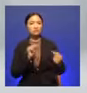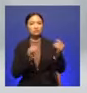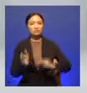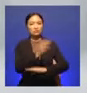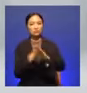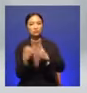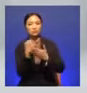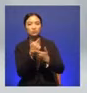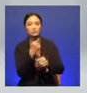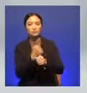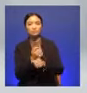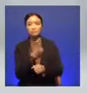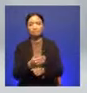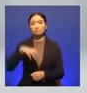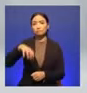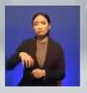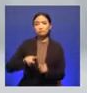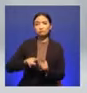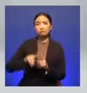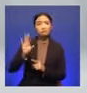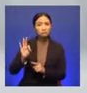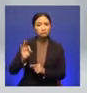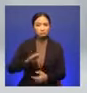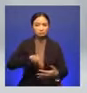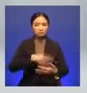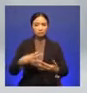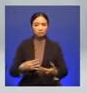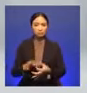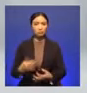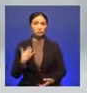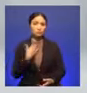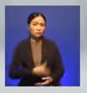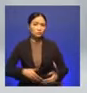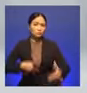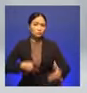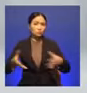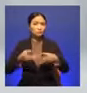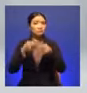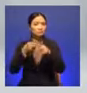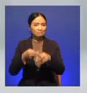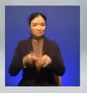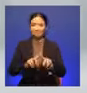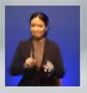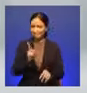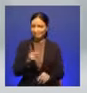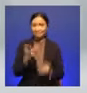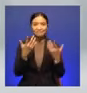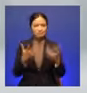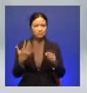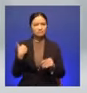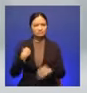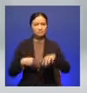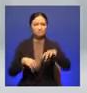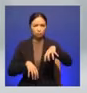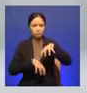จจะรู้สึกว่าเป็นงานของสำนักก้าวเป็นงานของแผนสุขภาวะประชากรกลุ่มเฉพาะแต่แท้ที่จริงแล้วมีหลายสำนัก